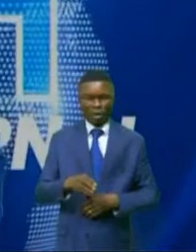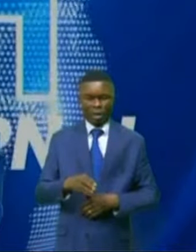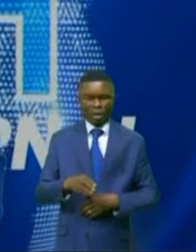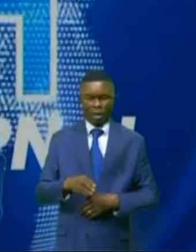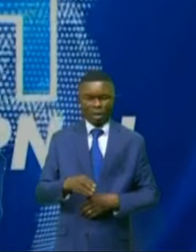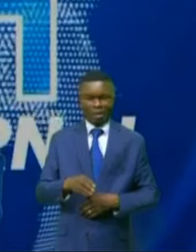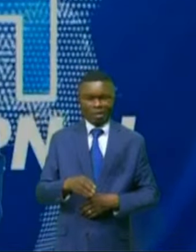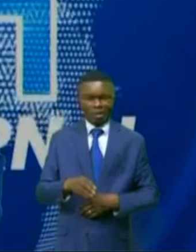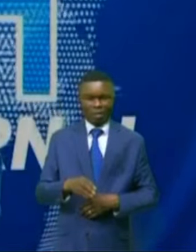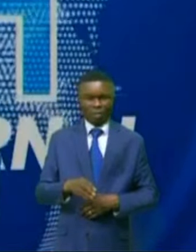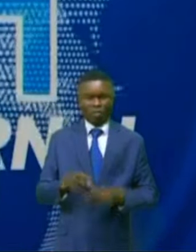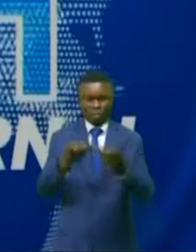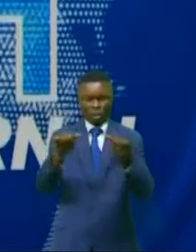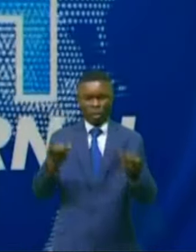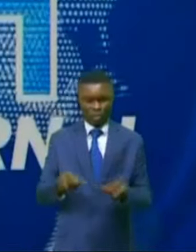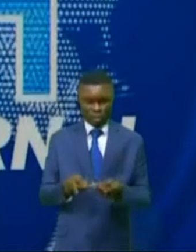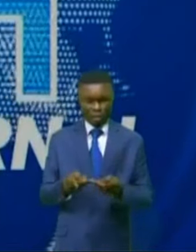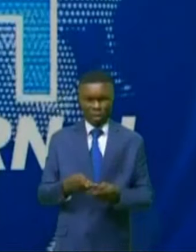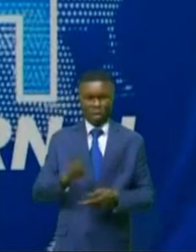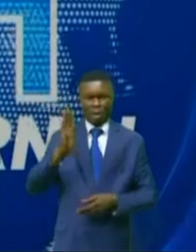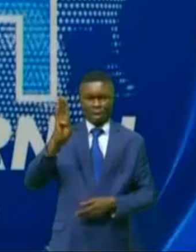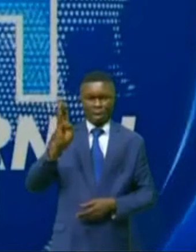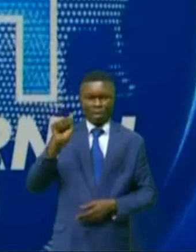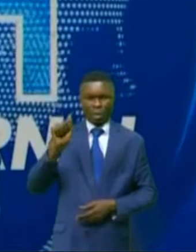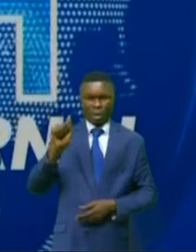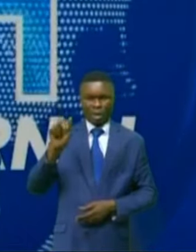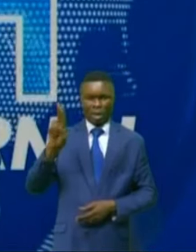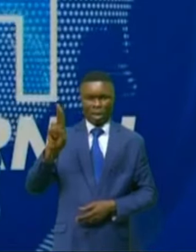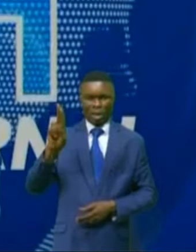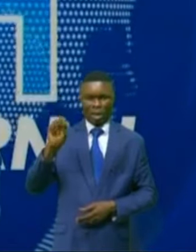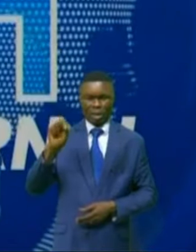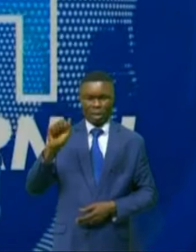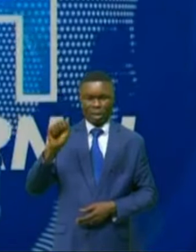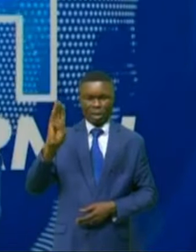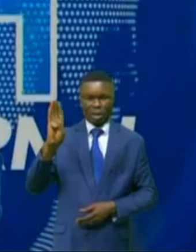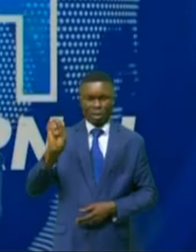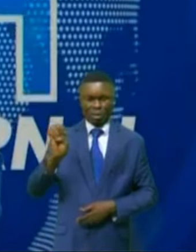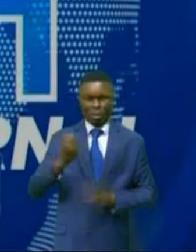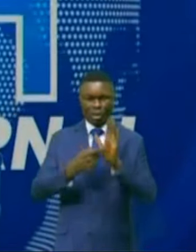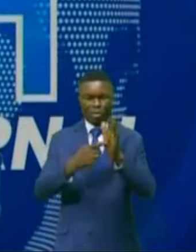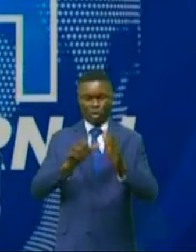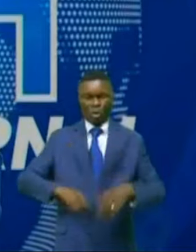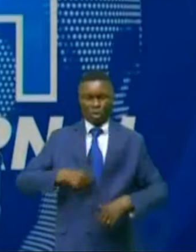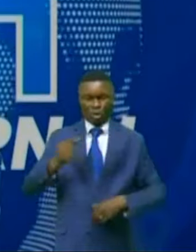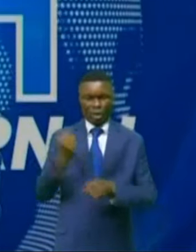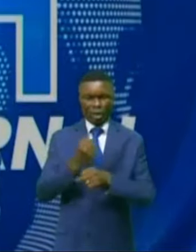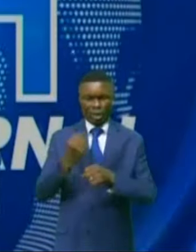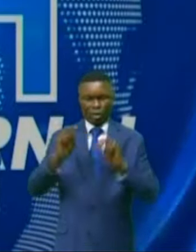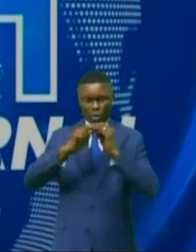de leur cadre Barnabé Mouakadi, qui a fait la fierté du parti dans